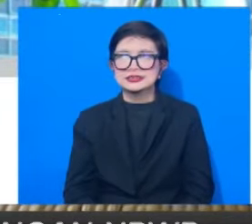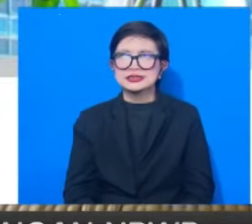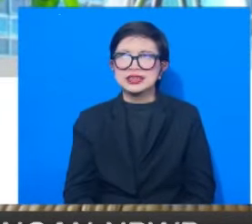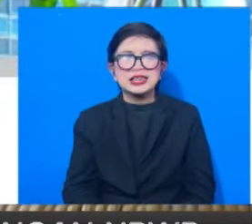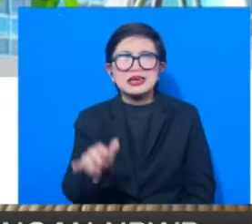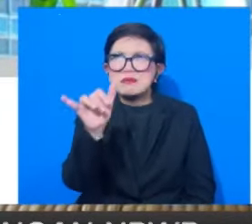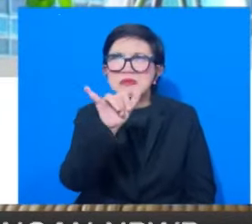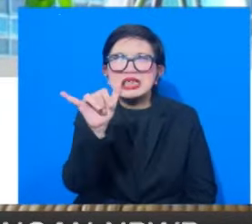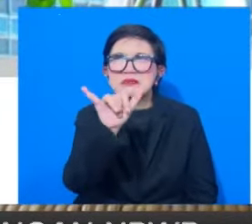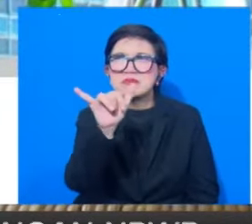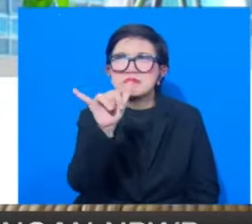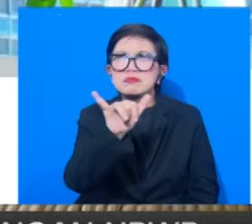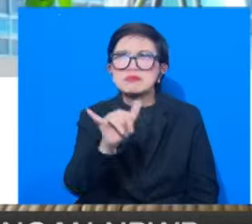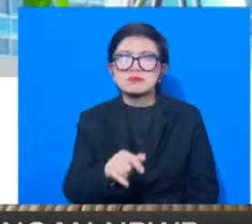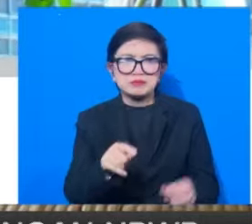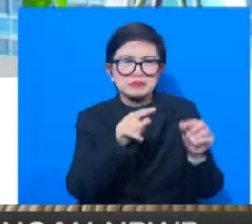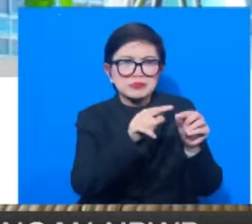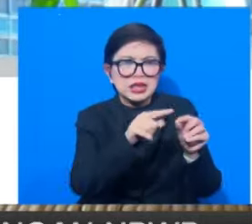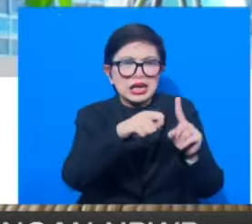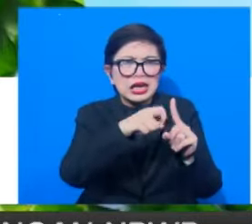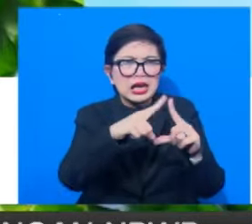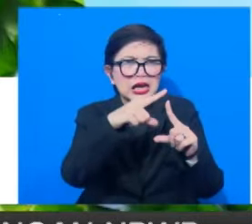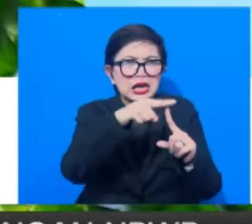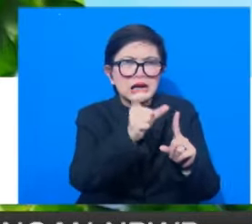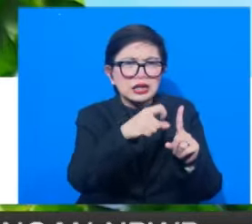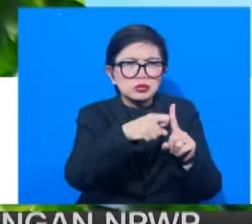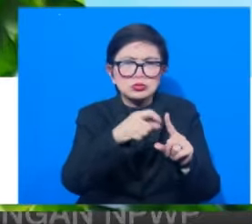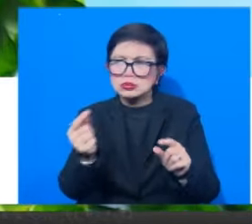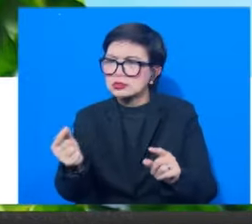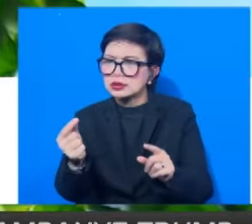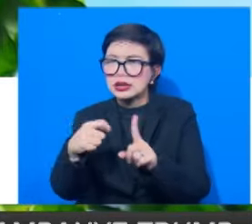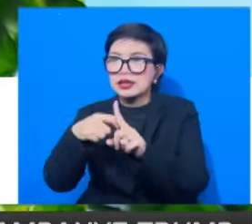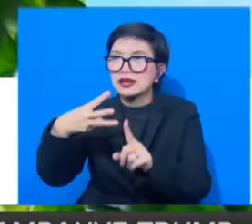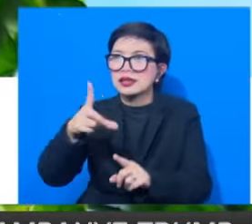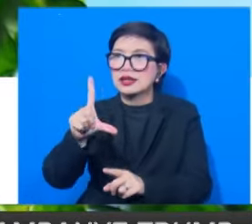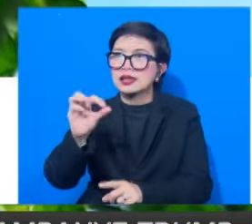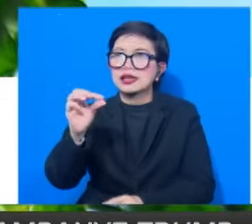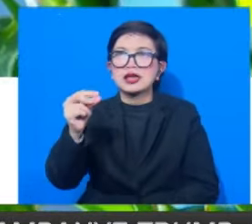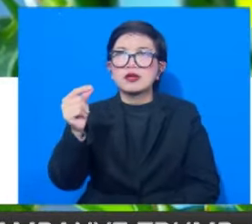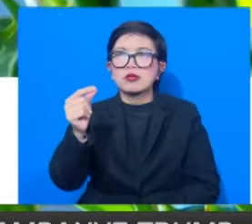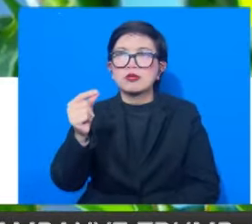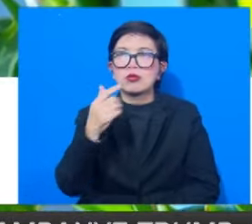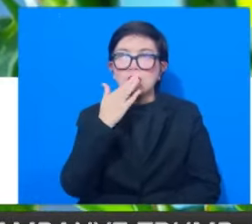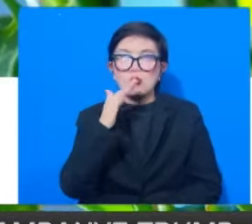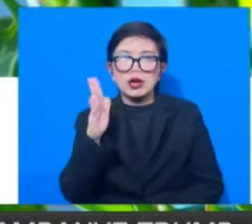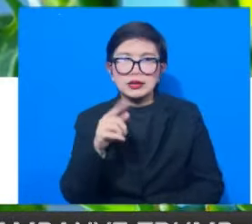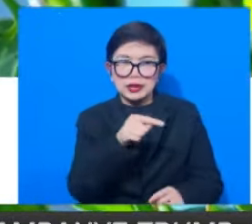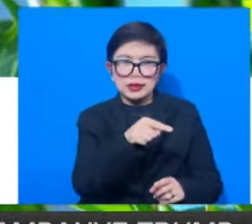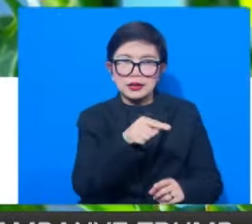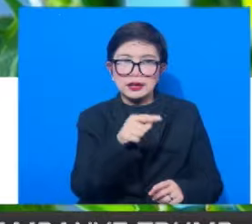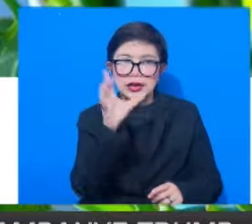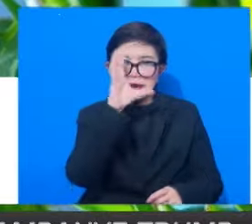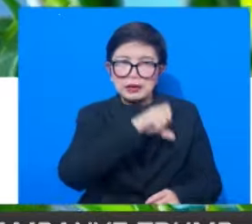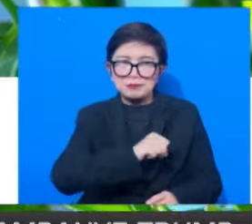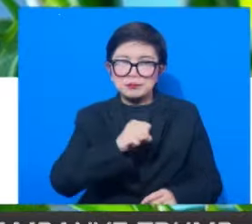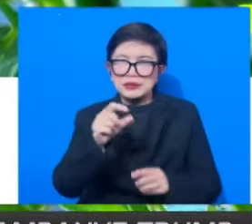jika melihat daun katuk dan daun kelor secara sepintas. Perbedaannya, warna daun katuk cenderung lebih gelap. Dibandingkan daun kelor,